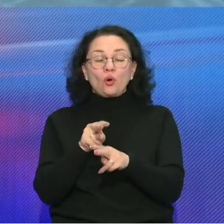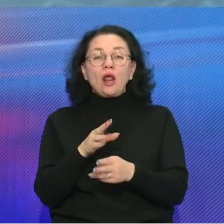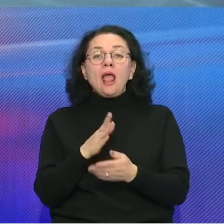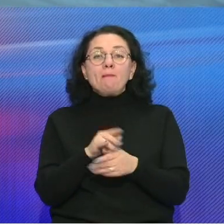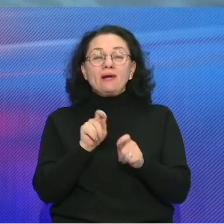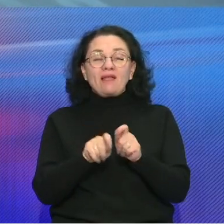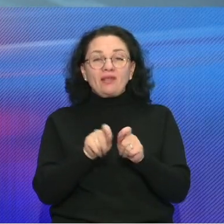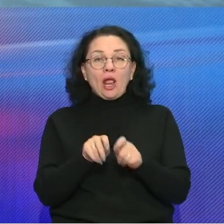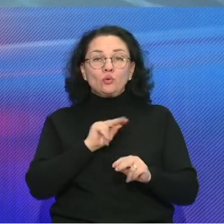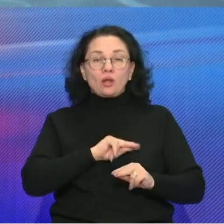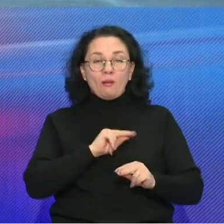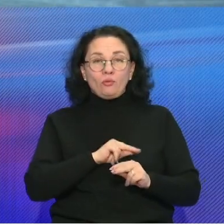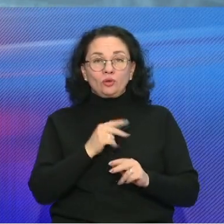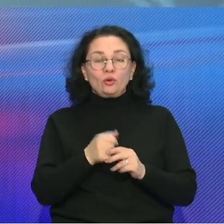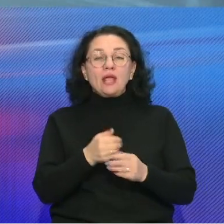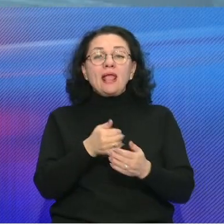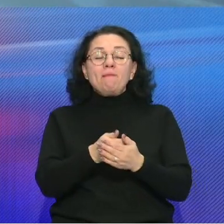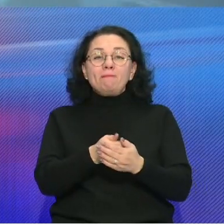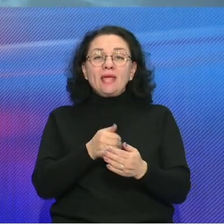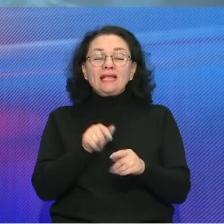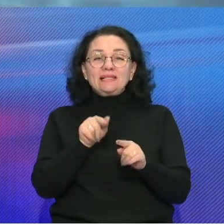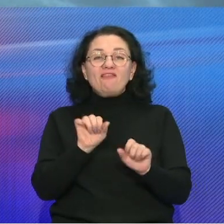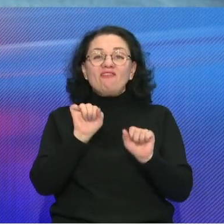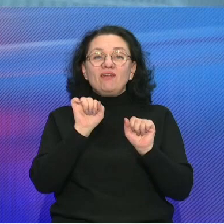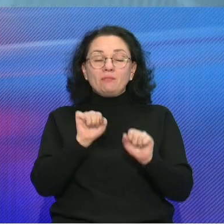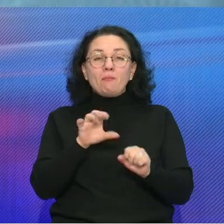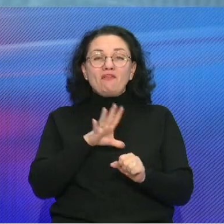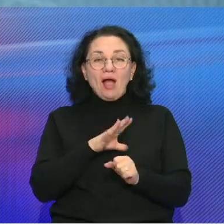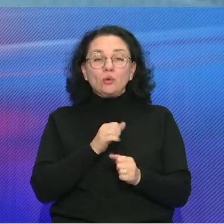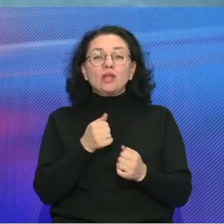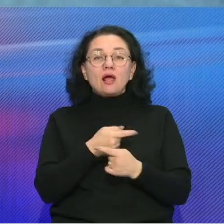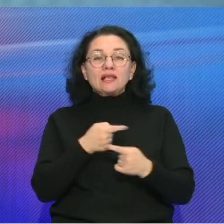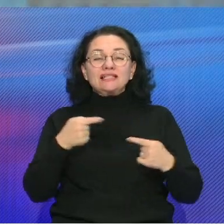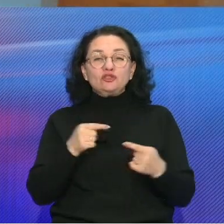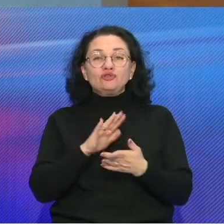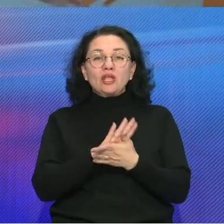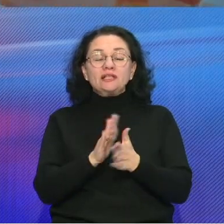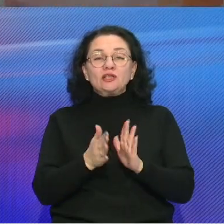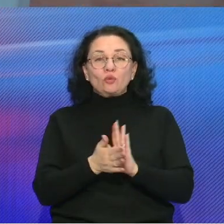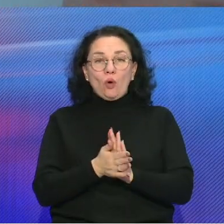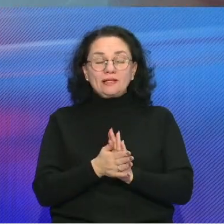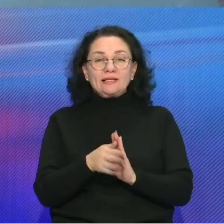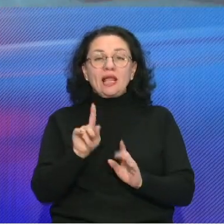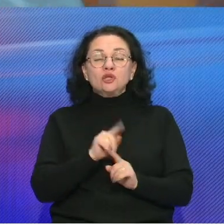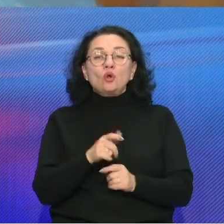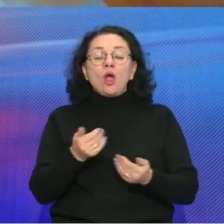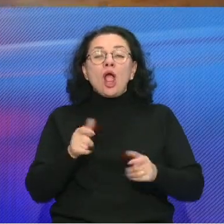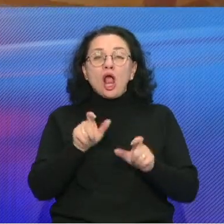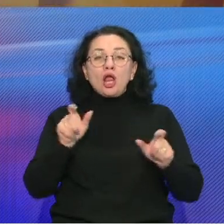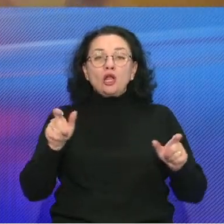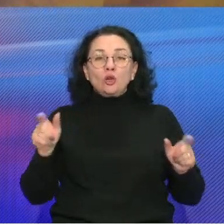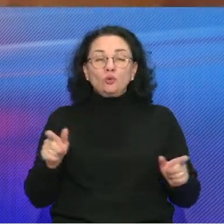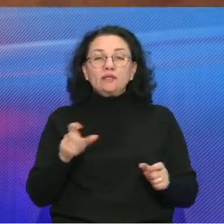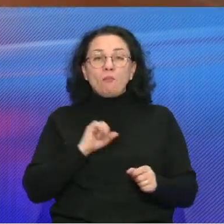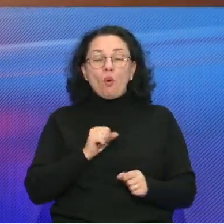Контроль ажыццяўляецца с мэтай папярэджання магчымых аварийных ситуаций, у яких могут травмироваться громадяне, ці наносятся значные материальные